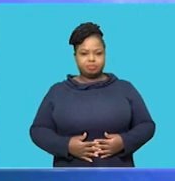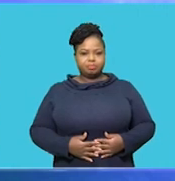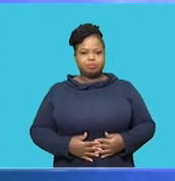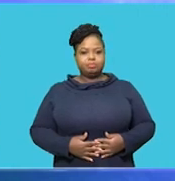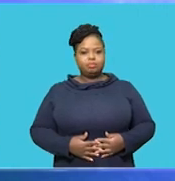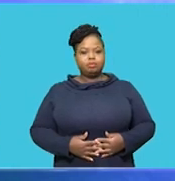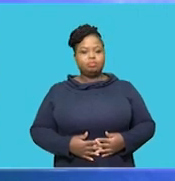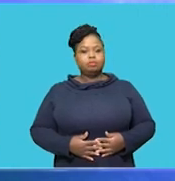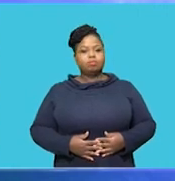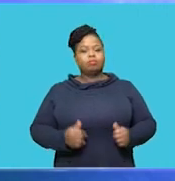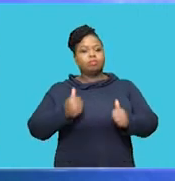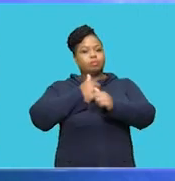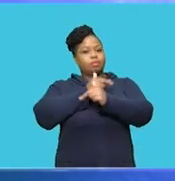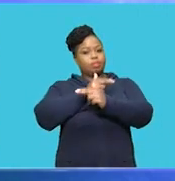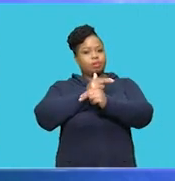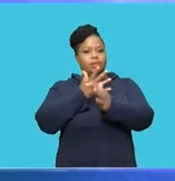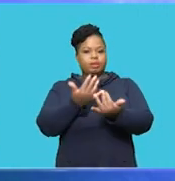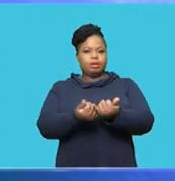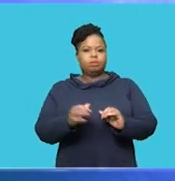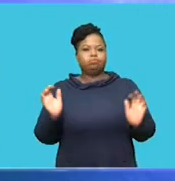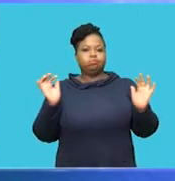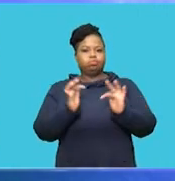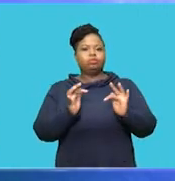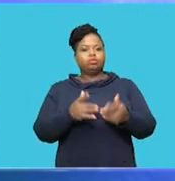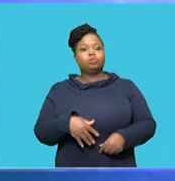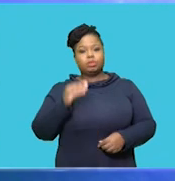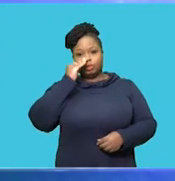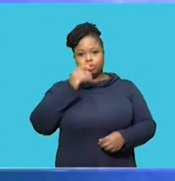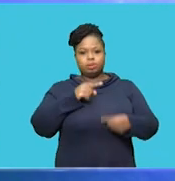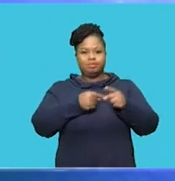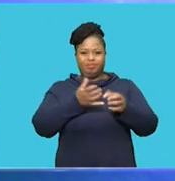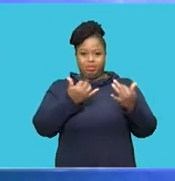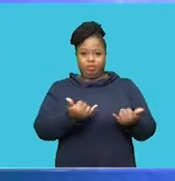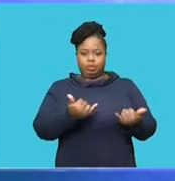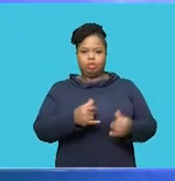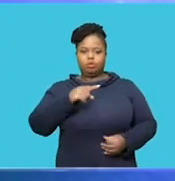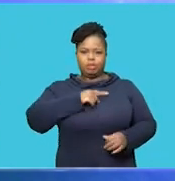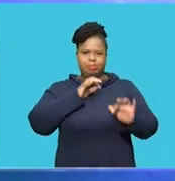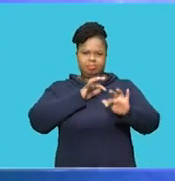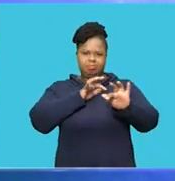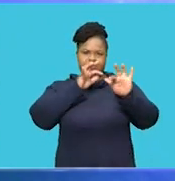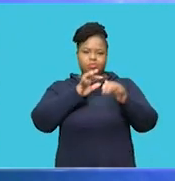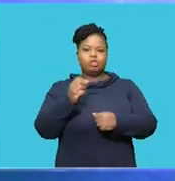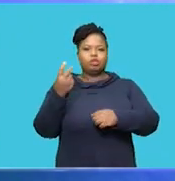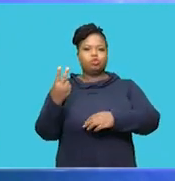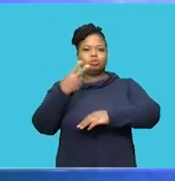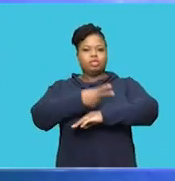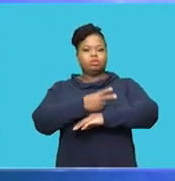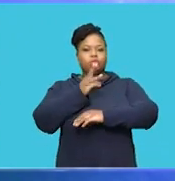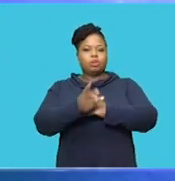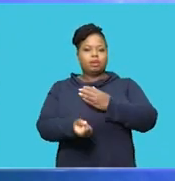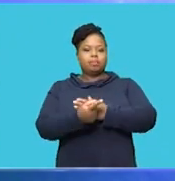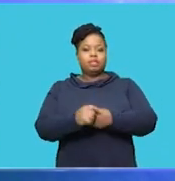Ibhunga labeenkonzo ze-e-hailing libambe indibano noonondaba ngenjikalanga namhlanje malunga noqhankqalazo lweentsuku ezimbini egoli.